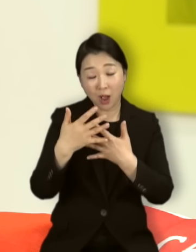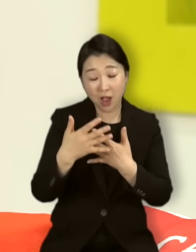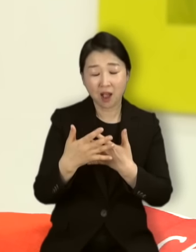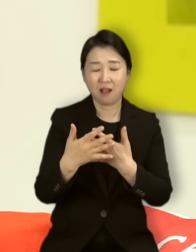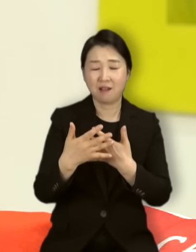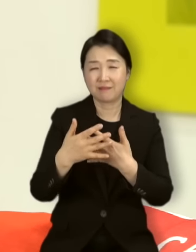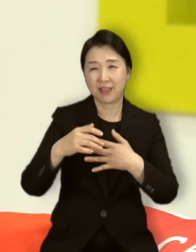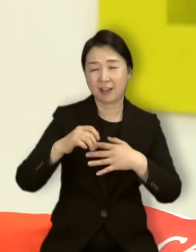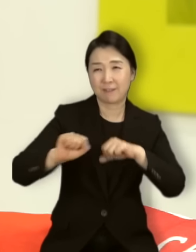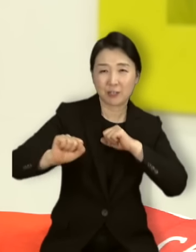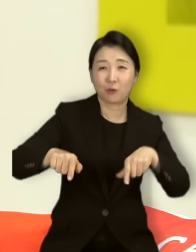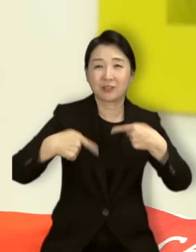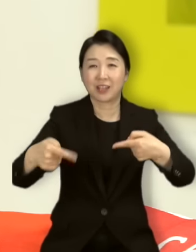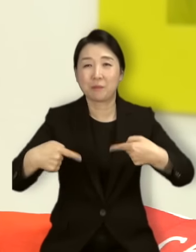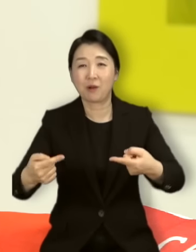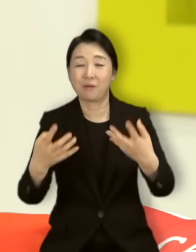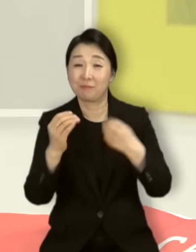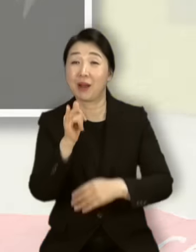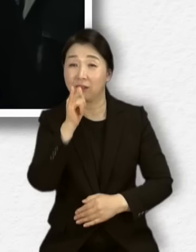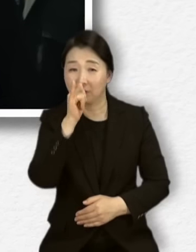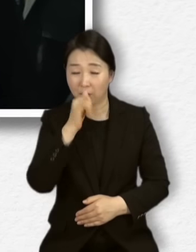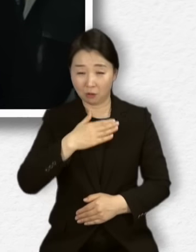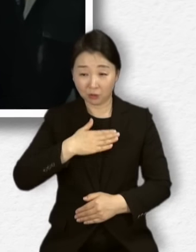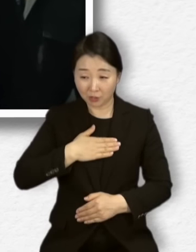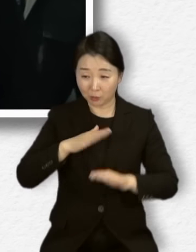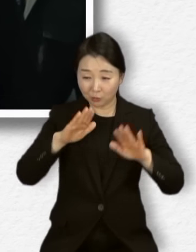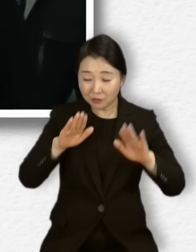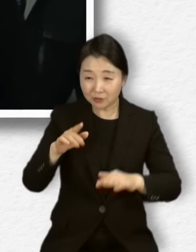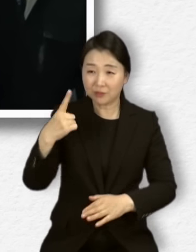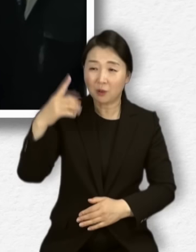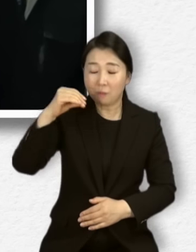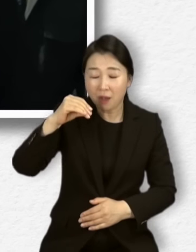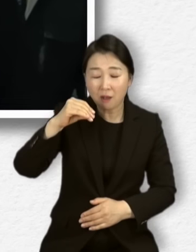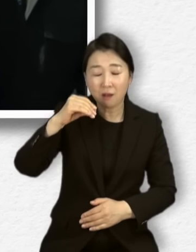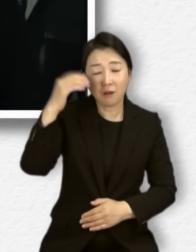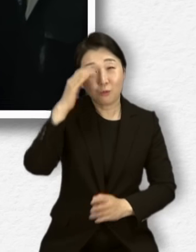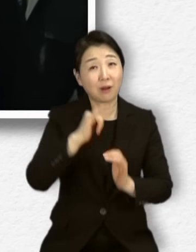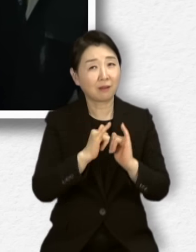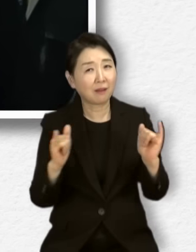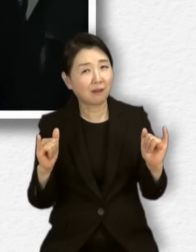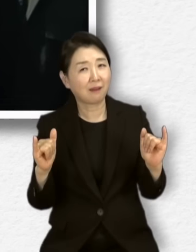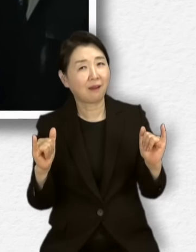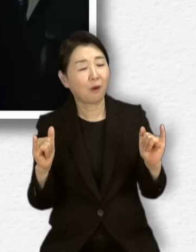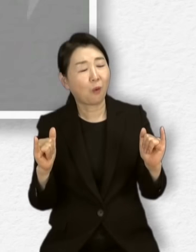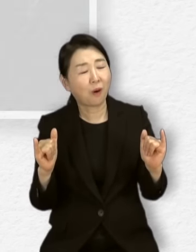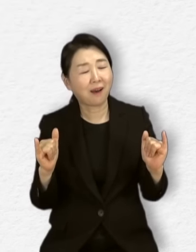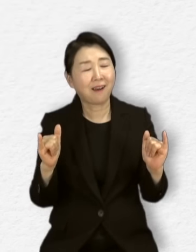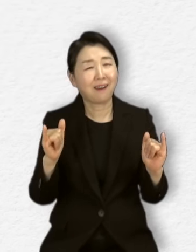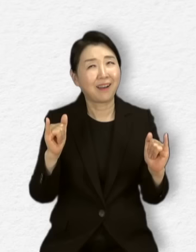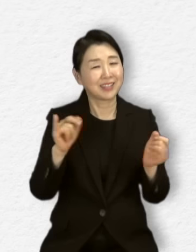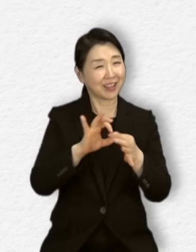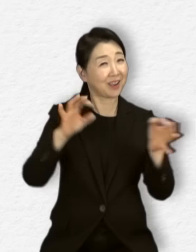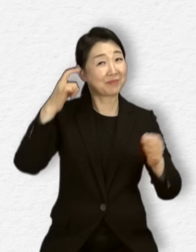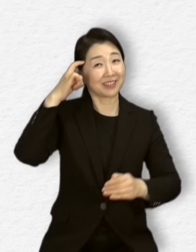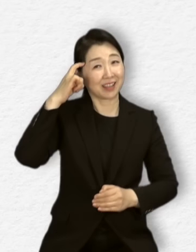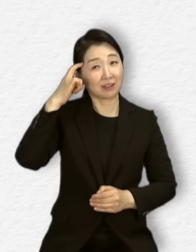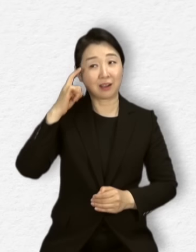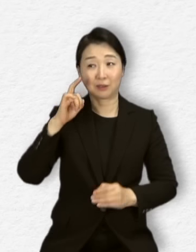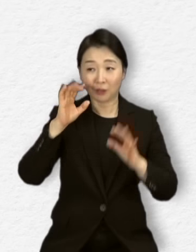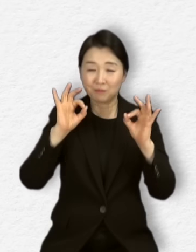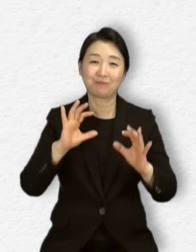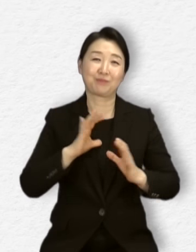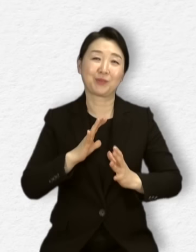조금조금씩 이렇게 참 많이 했는데네 저도 이렇게 아 참 이렇게 천만 천만 저한테 되게 뭔 얘긴 줄 알았는데